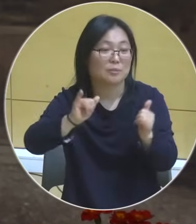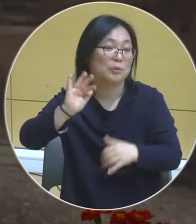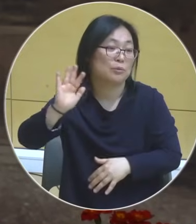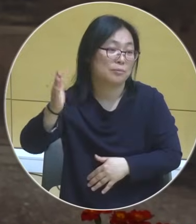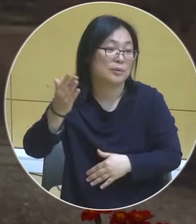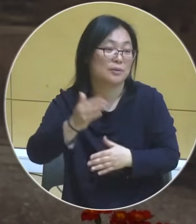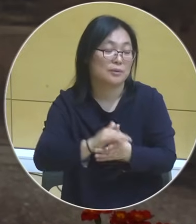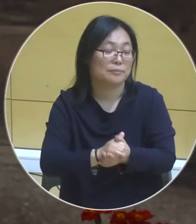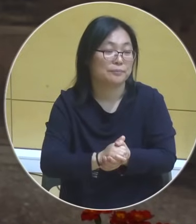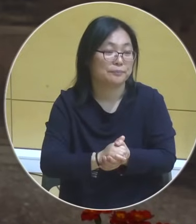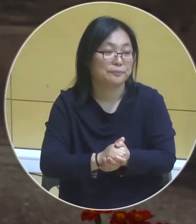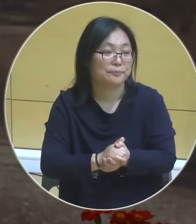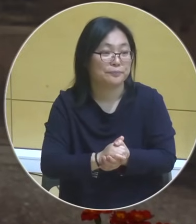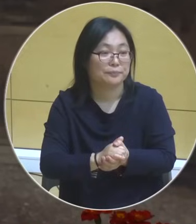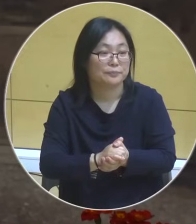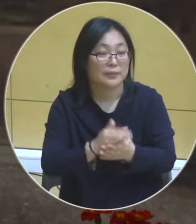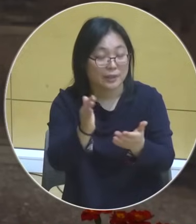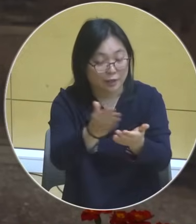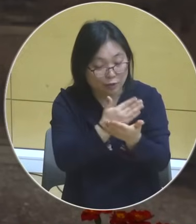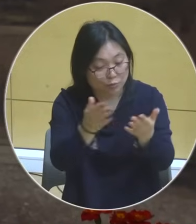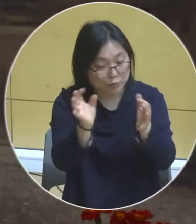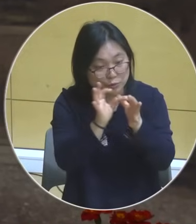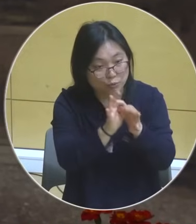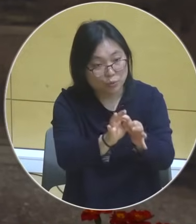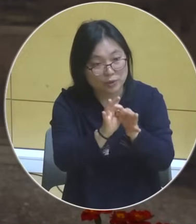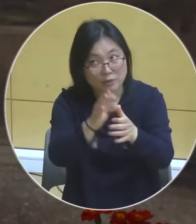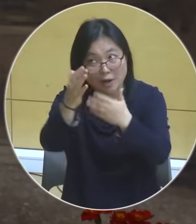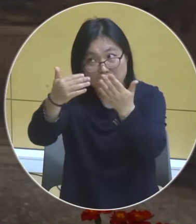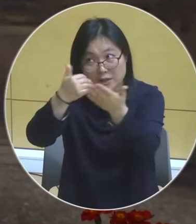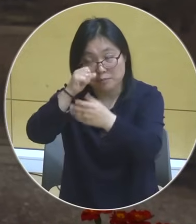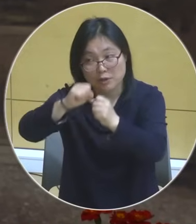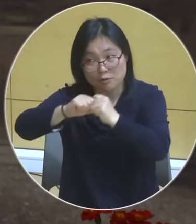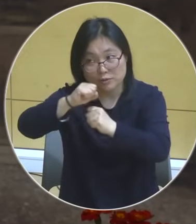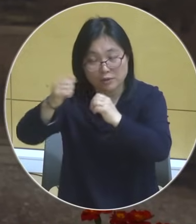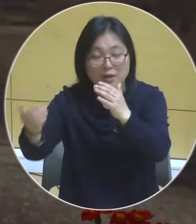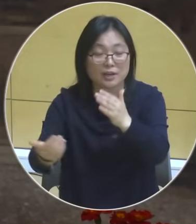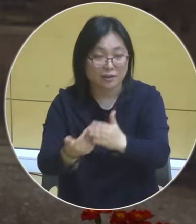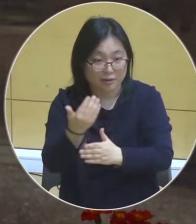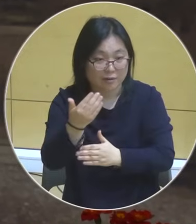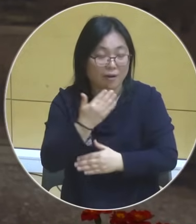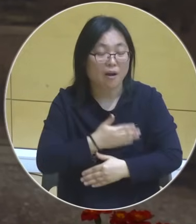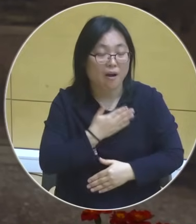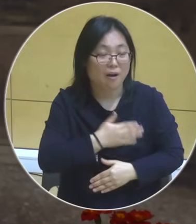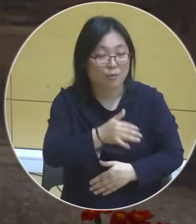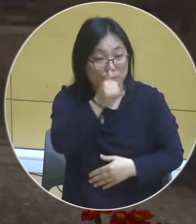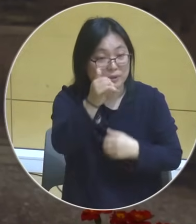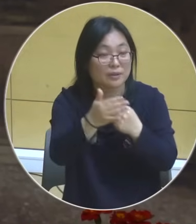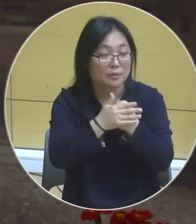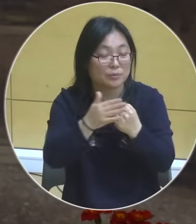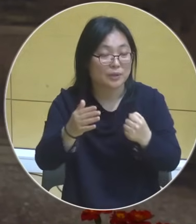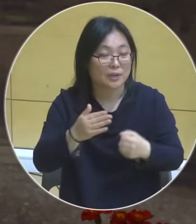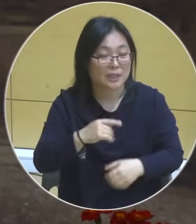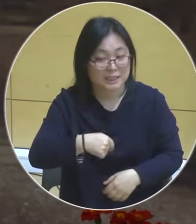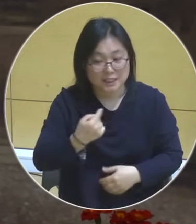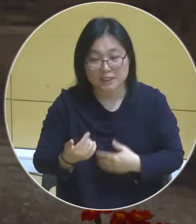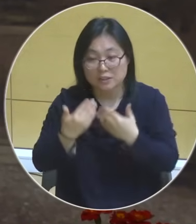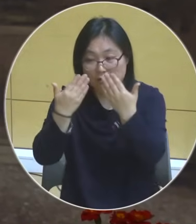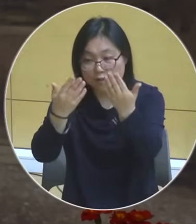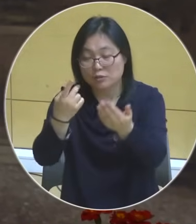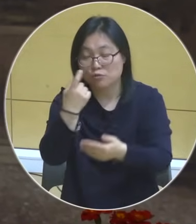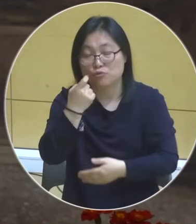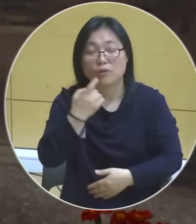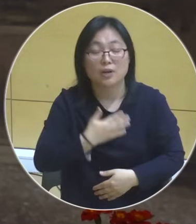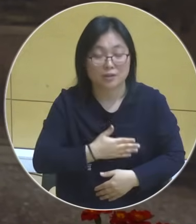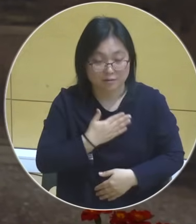것을 알게 되고 그 나눔을 통해서 하나님의 역사가 일어난다는 것을 알기 때문에 자신을 드릴 줄 아는